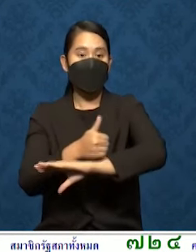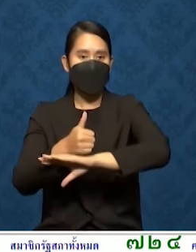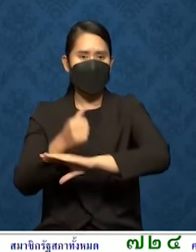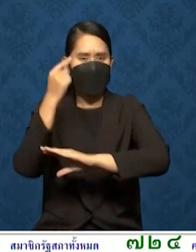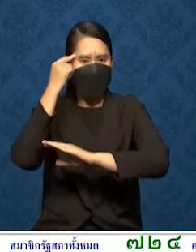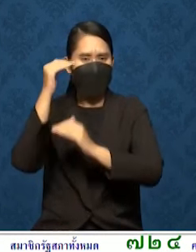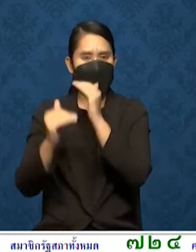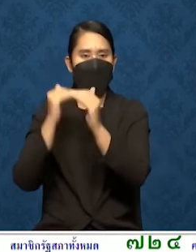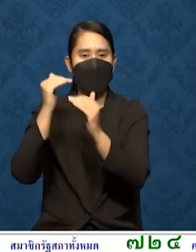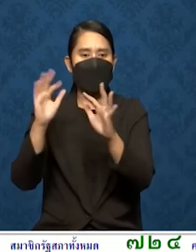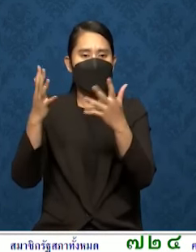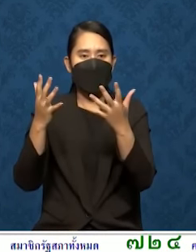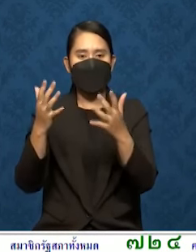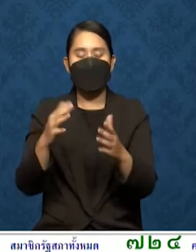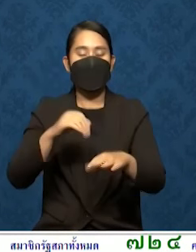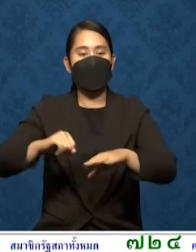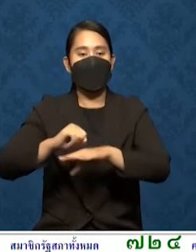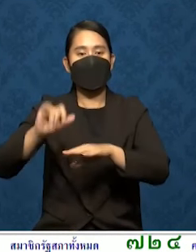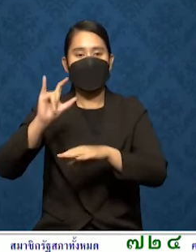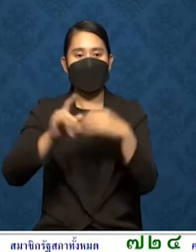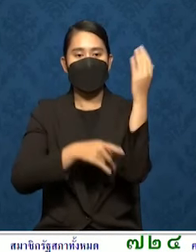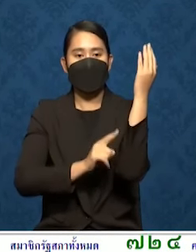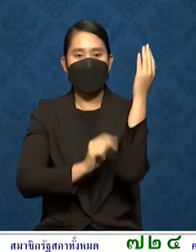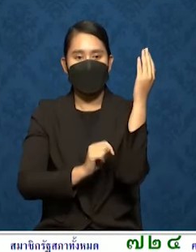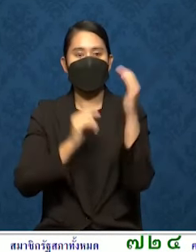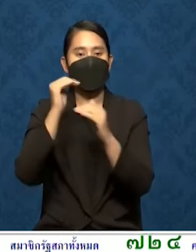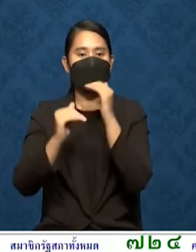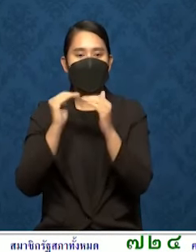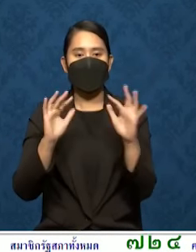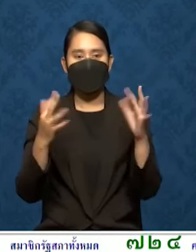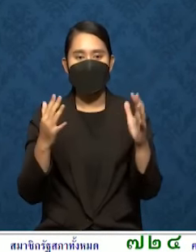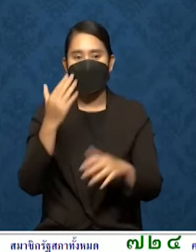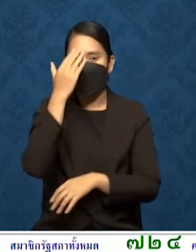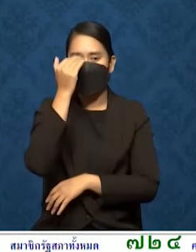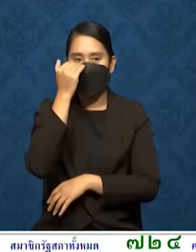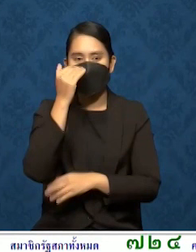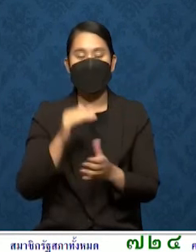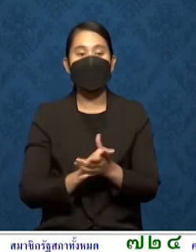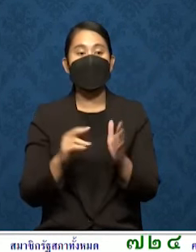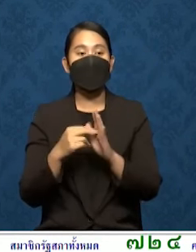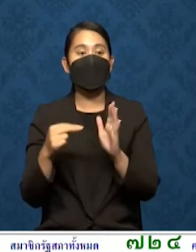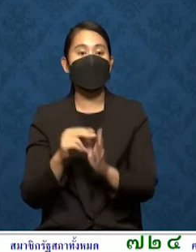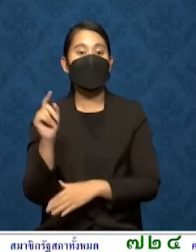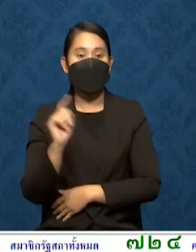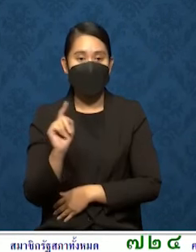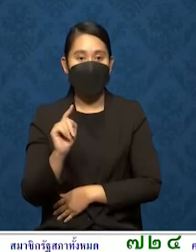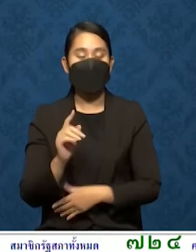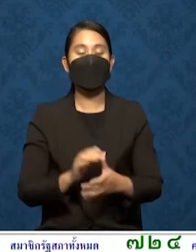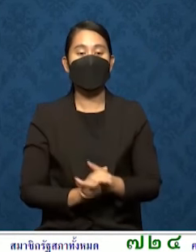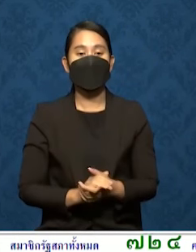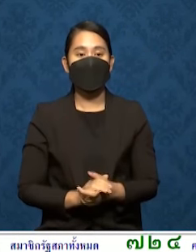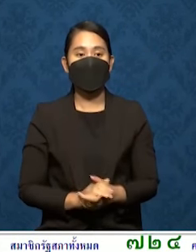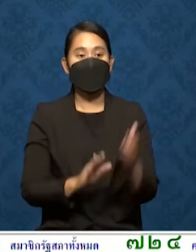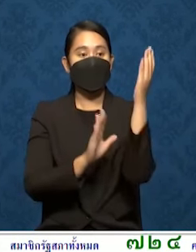าสนามบินปัตตานีเพื่อให้สามารถที่จะเป็นจุด